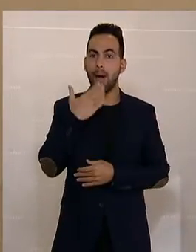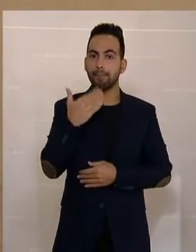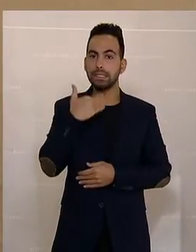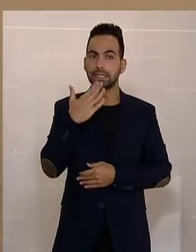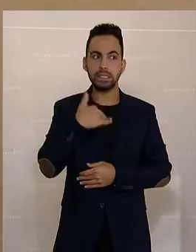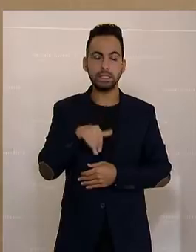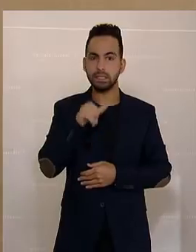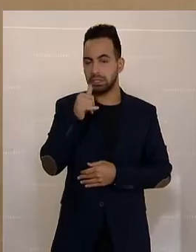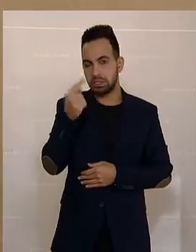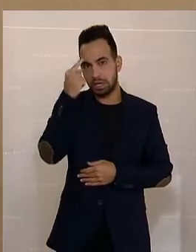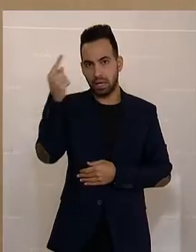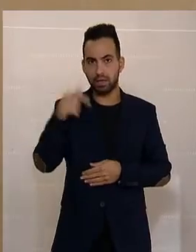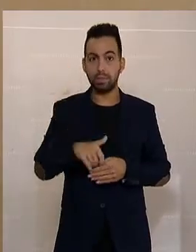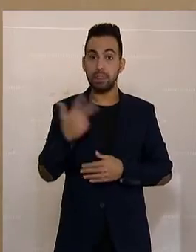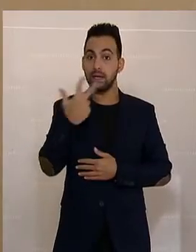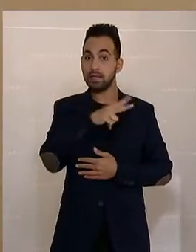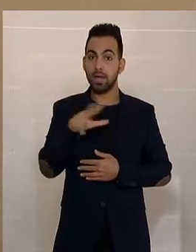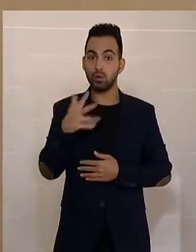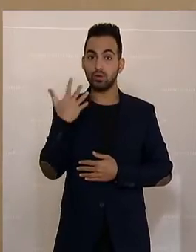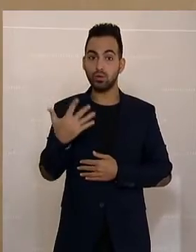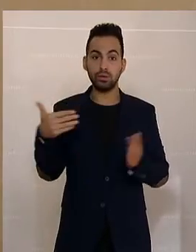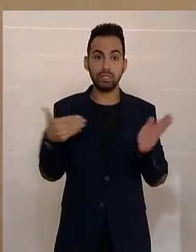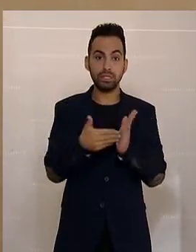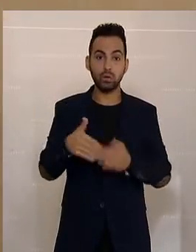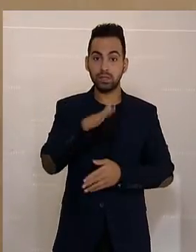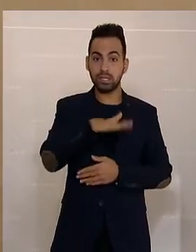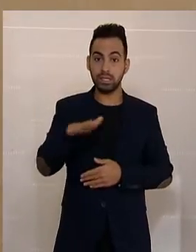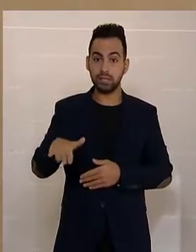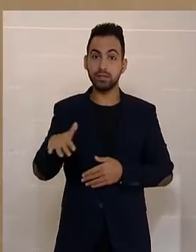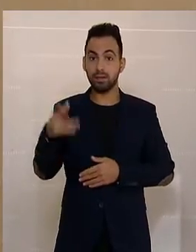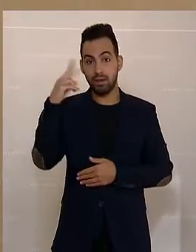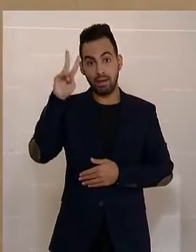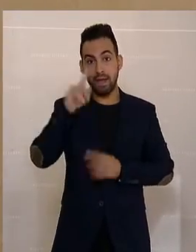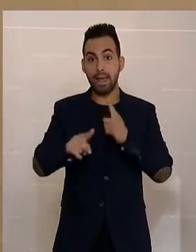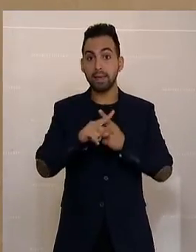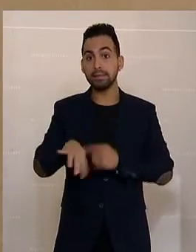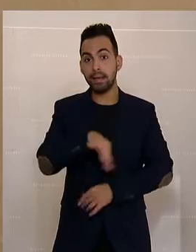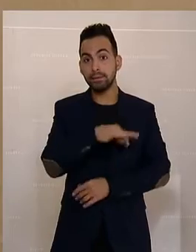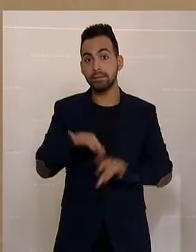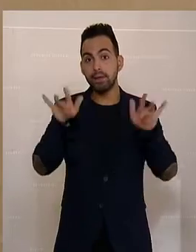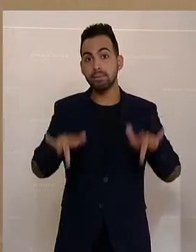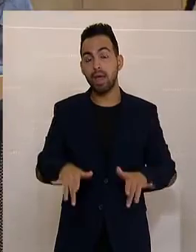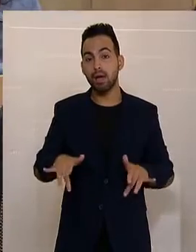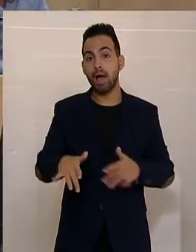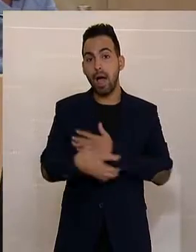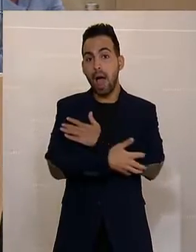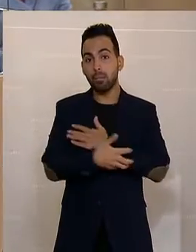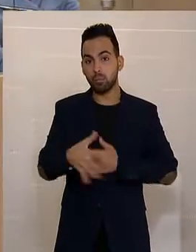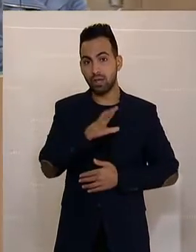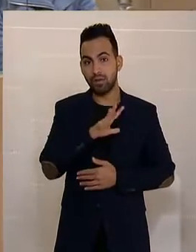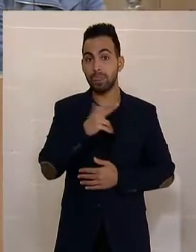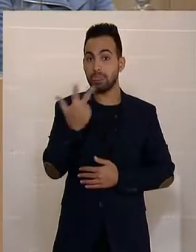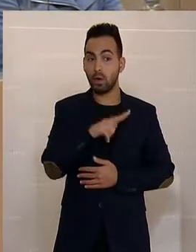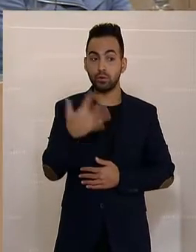dem Radar. Und es sind 350.000 Kinder, Herr Ex-Kanzler, die armutsgefährdet sind. 350.000